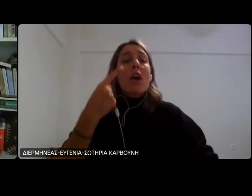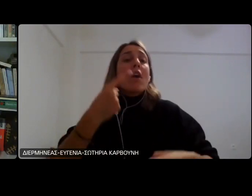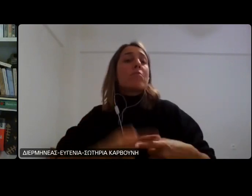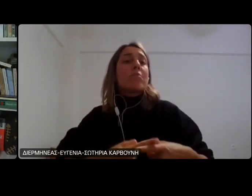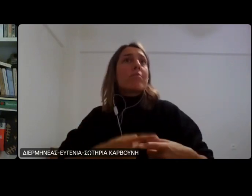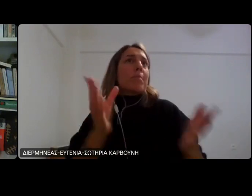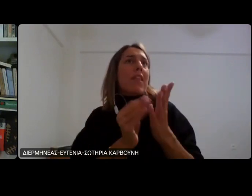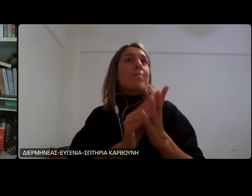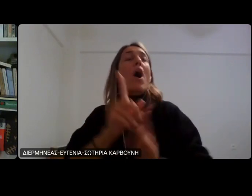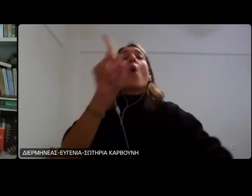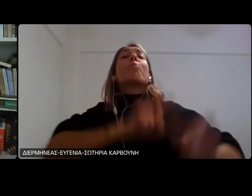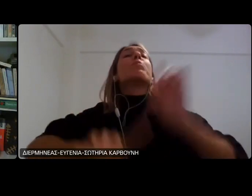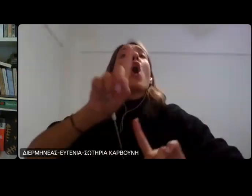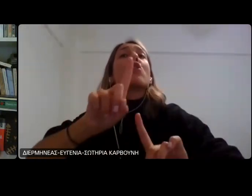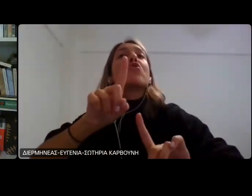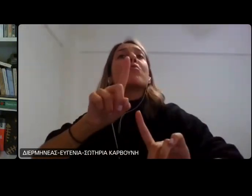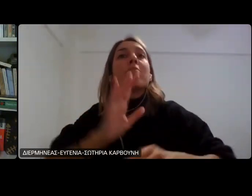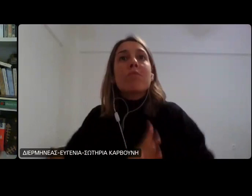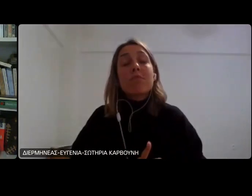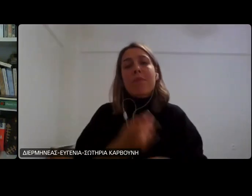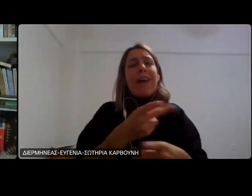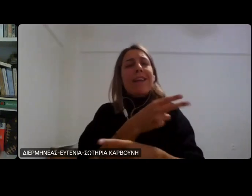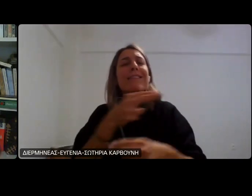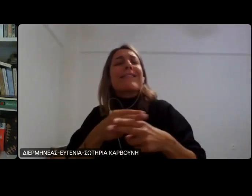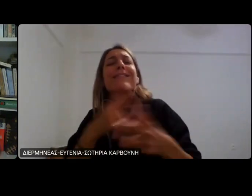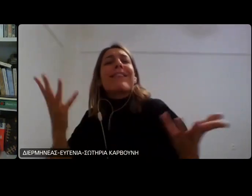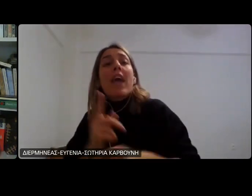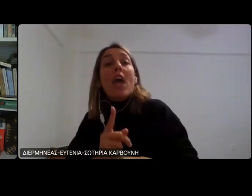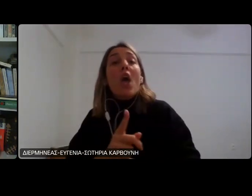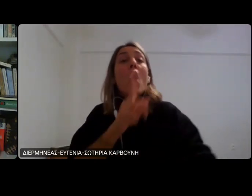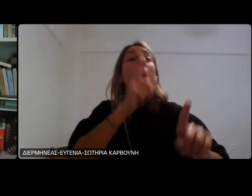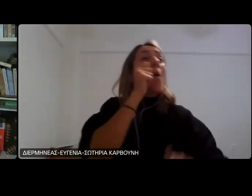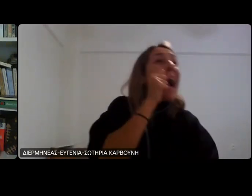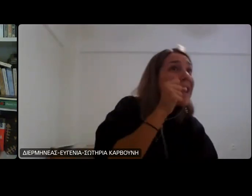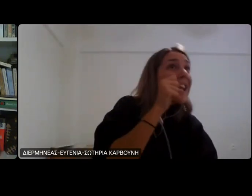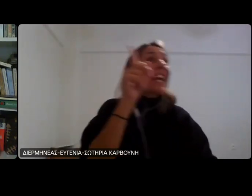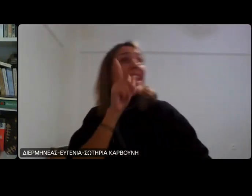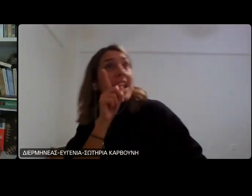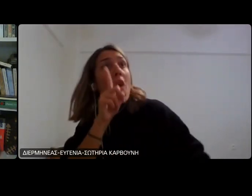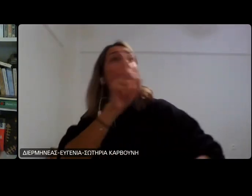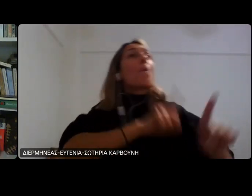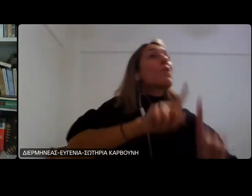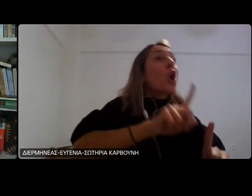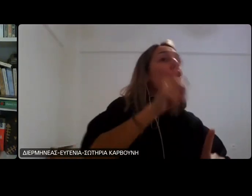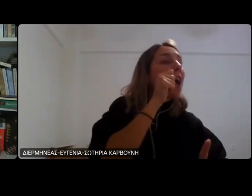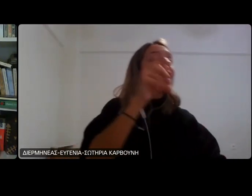είναι, εννοούμε διακρίτως ποιος ή ποια. Ενώ όταν λέμε ποια είναι, εννοούμε μόνο ειδικά τη γυναίκα.